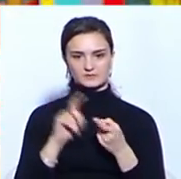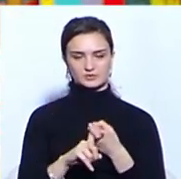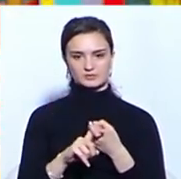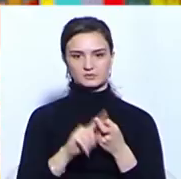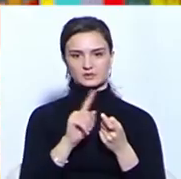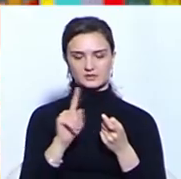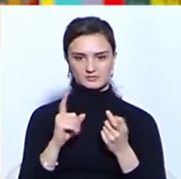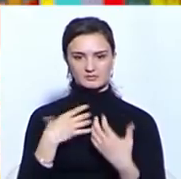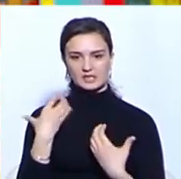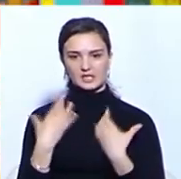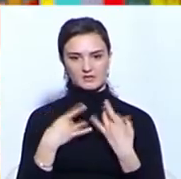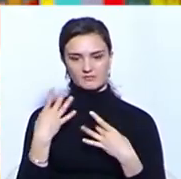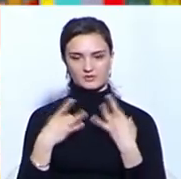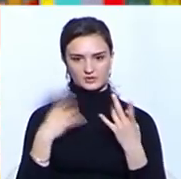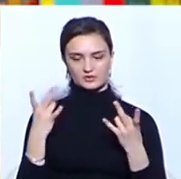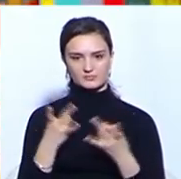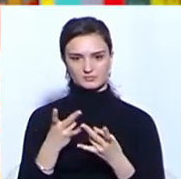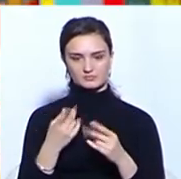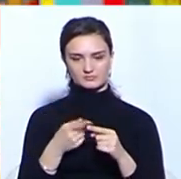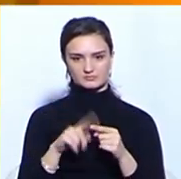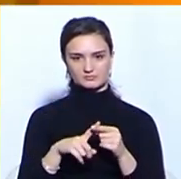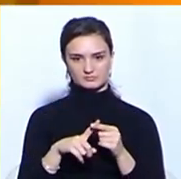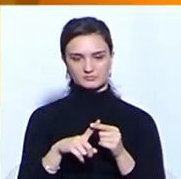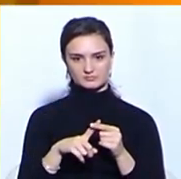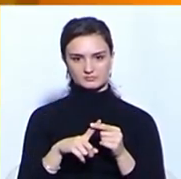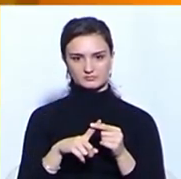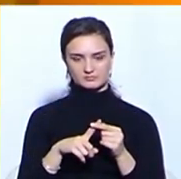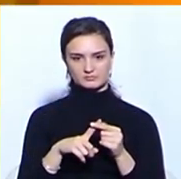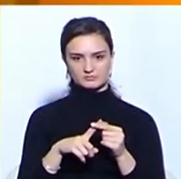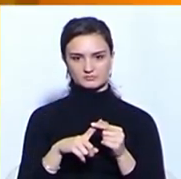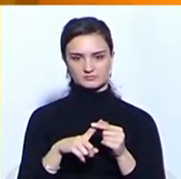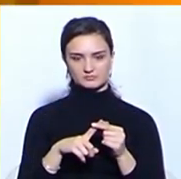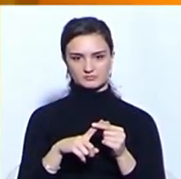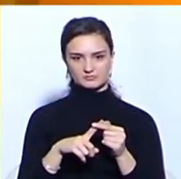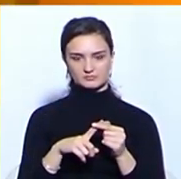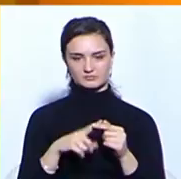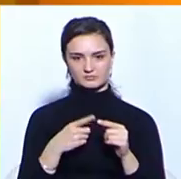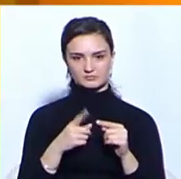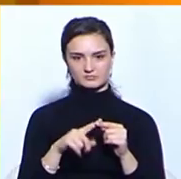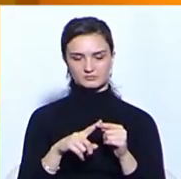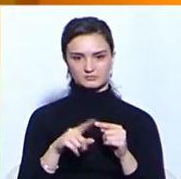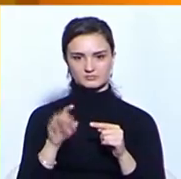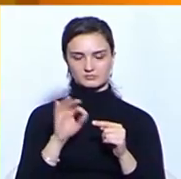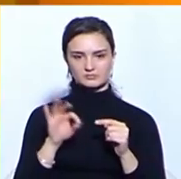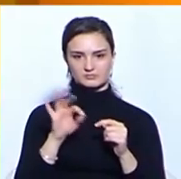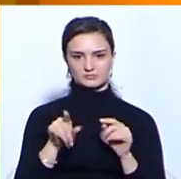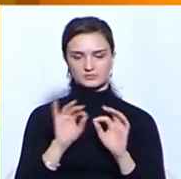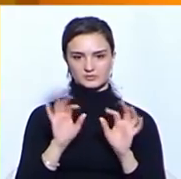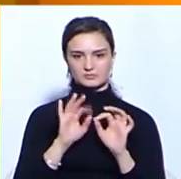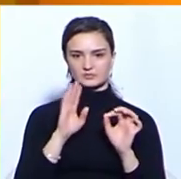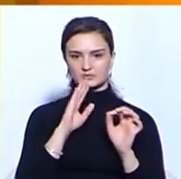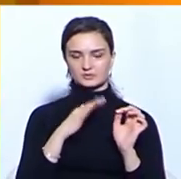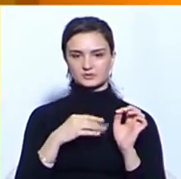დაკავშირებით რამე ხელვა სჭირდებოდეს. აი საკეისრო რა კი გახდა ჩვენი საუბრის ნაწილი